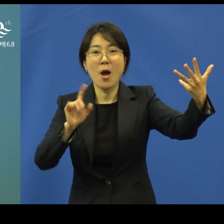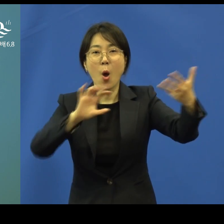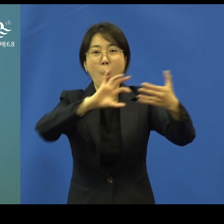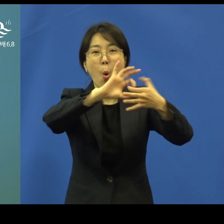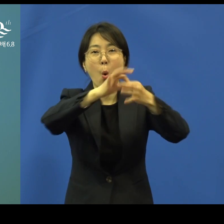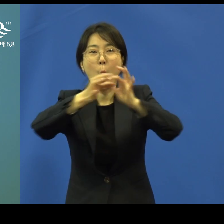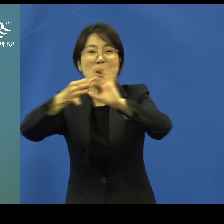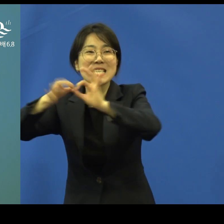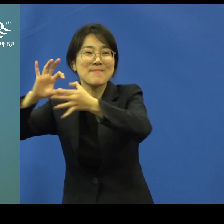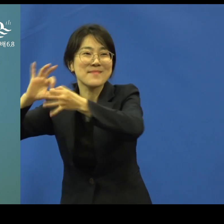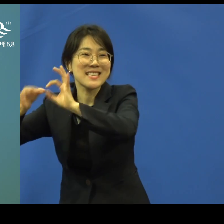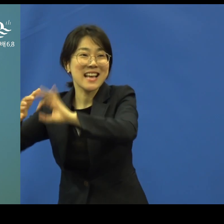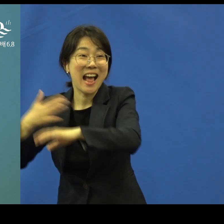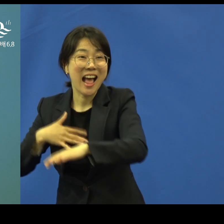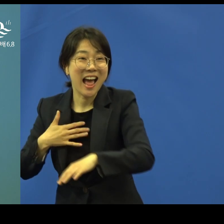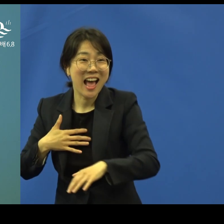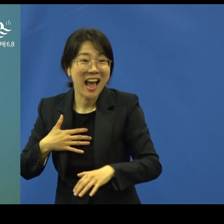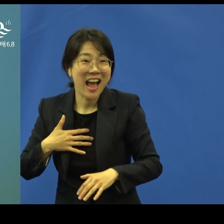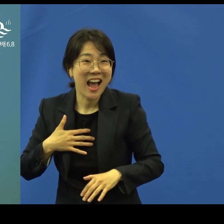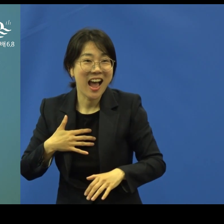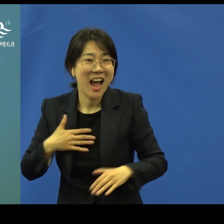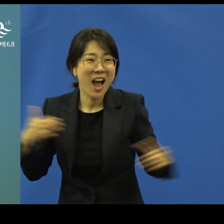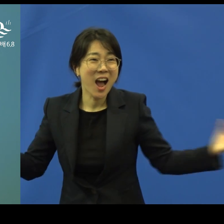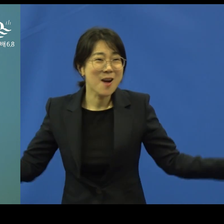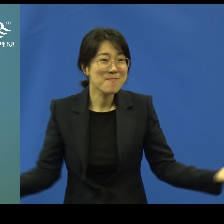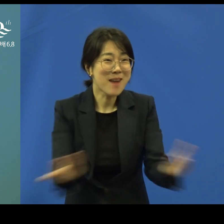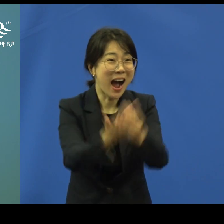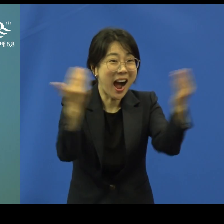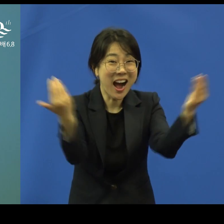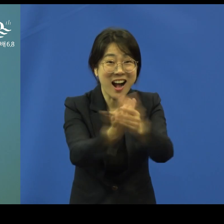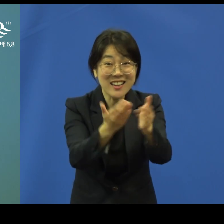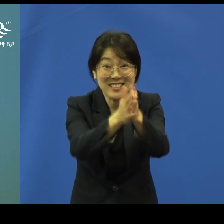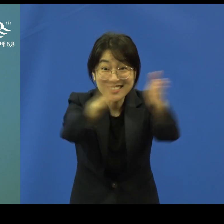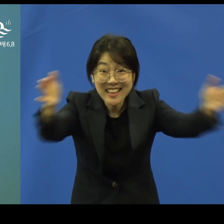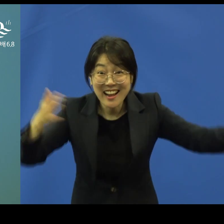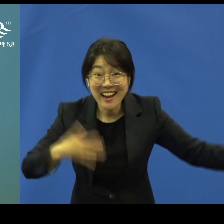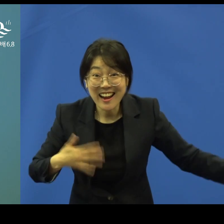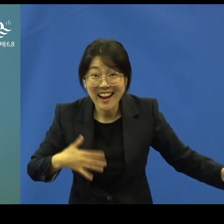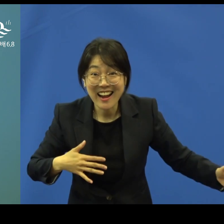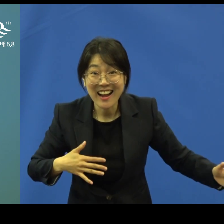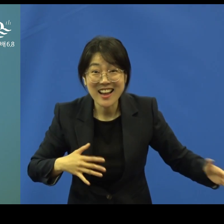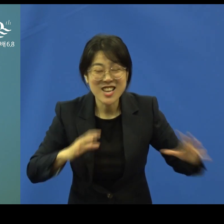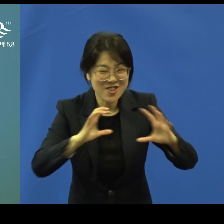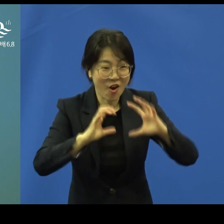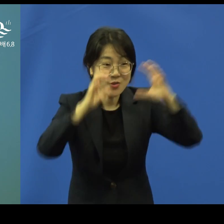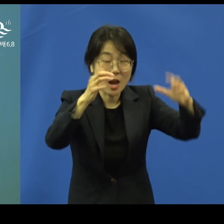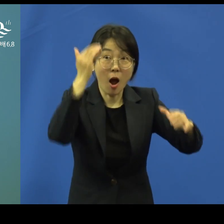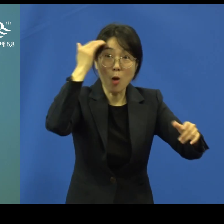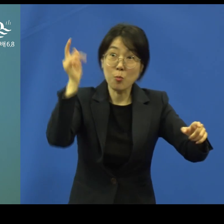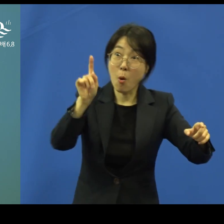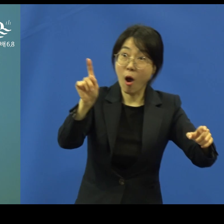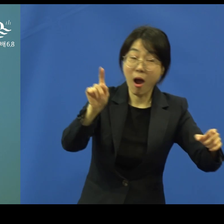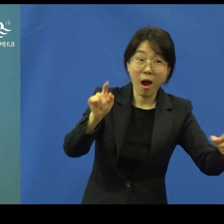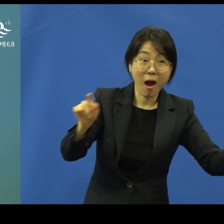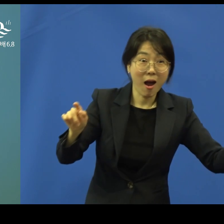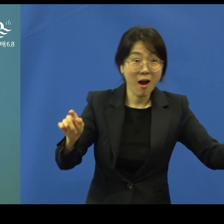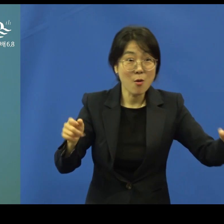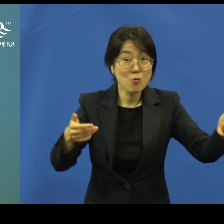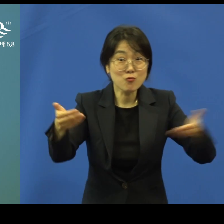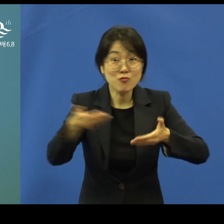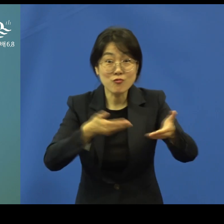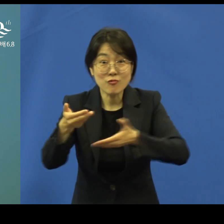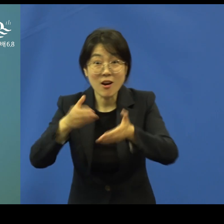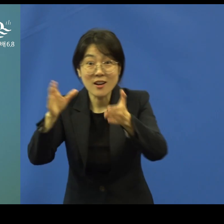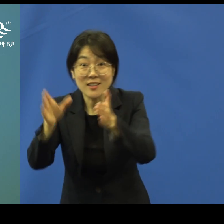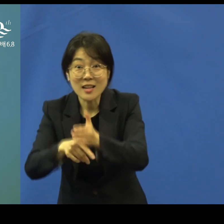팍팍 올라갔어요. 그때 집 팔아가지고 캐나다와 호주로, 뉴질랜드로 이민 갔어요. 돈 들고. 왜? 그때 이제